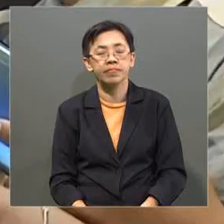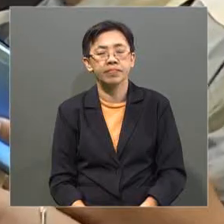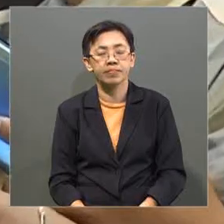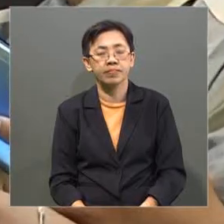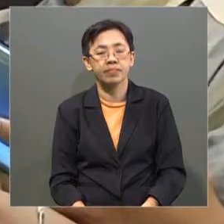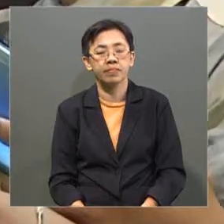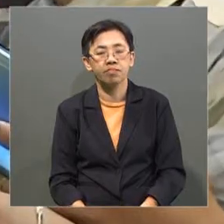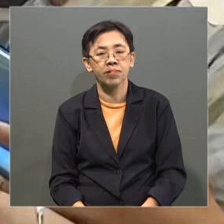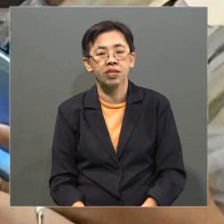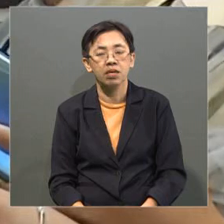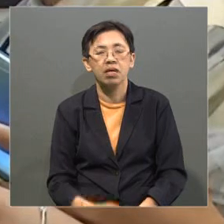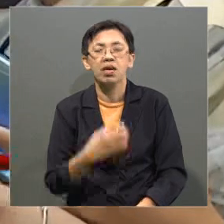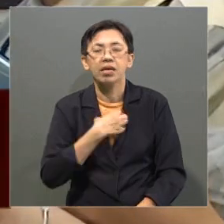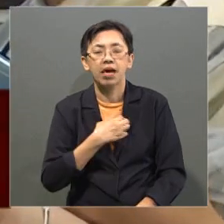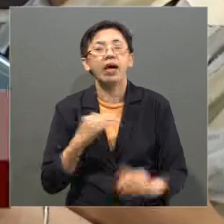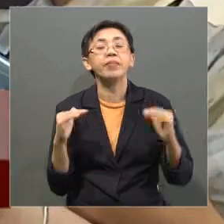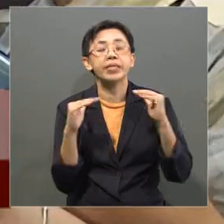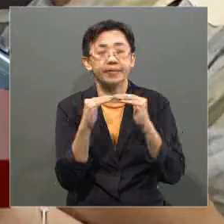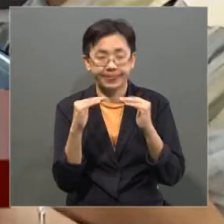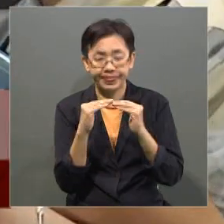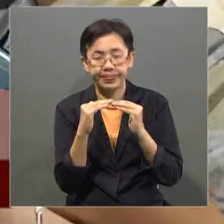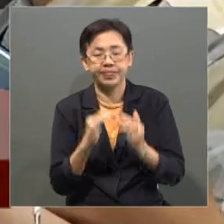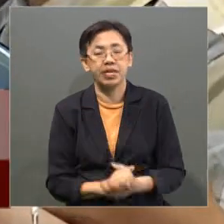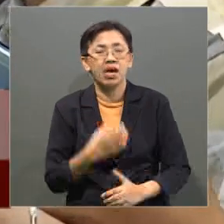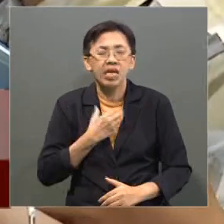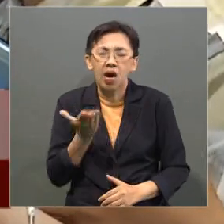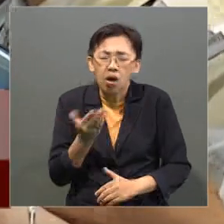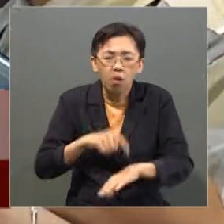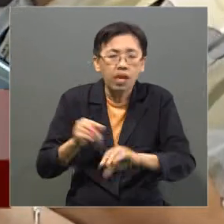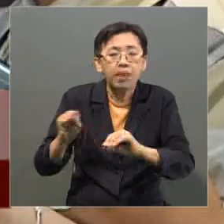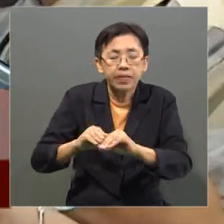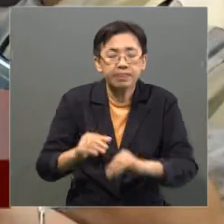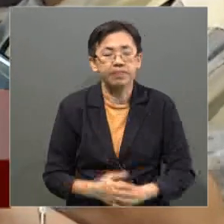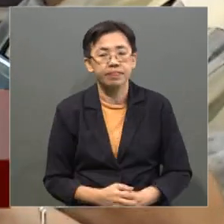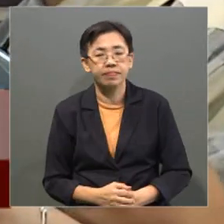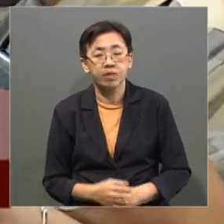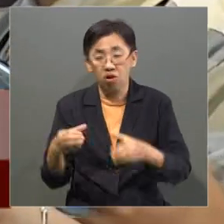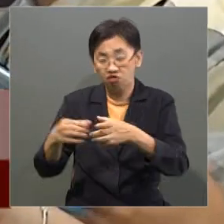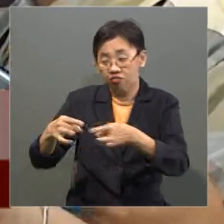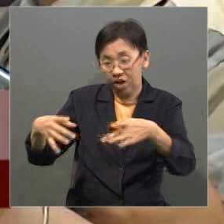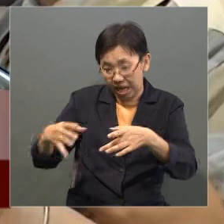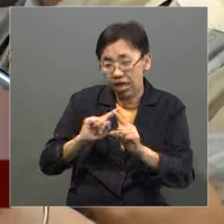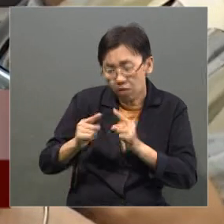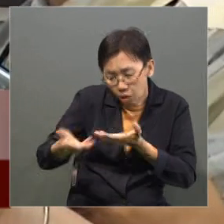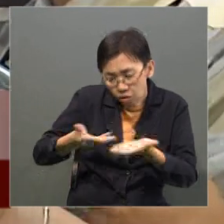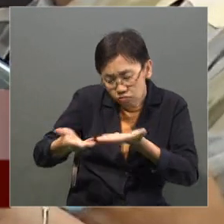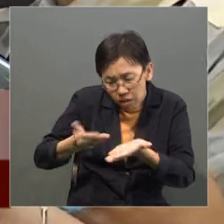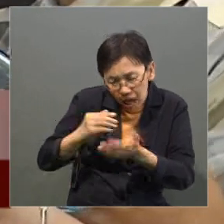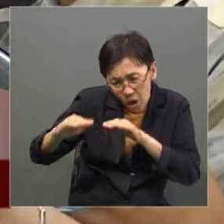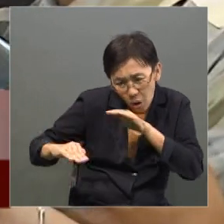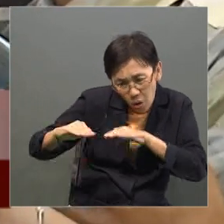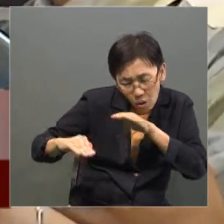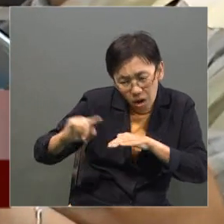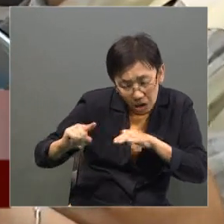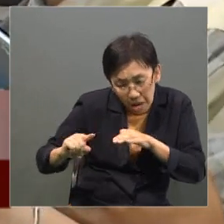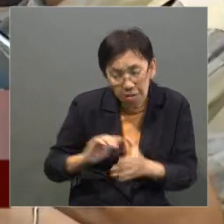ดังนั้นเพื่อให้เกิดความยุติธรรมเนี่ยอย่างน้อยเราต้องขอเวลาเพิ่มจากฝ่ายค้านก็ต้องมาเจรจาว่าตกลงจะมาเจรจ